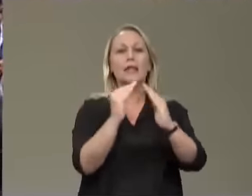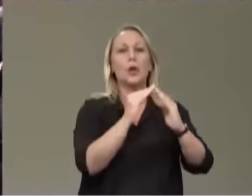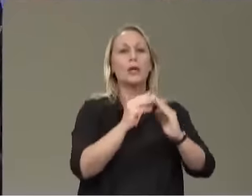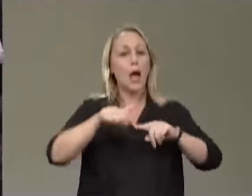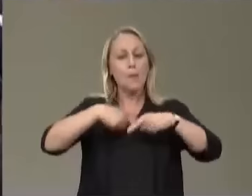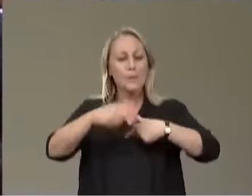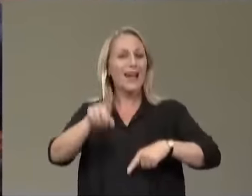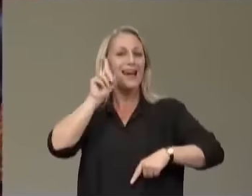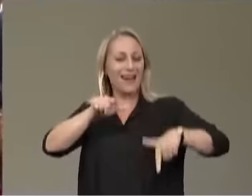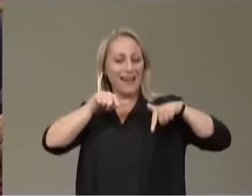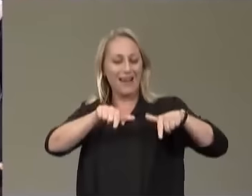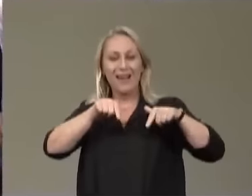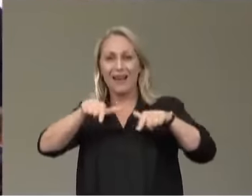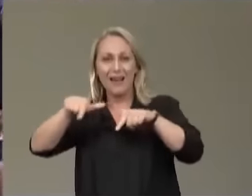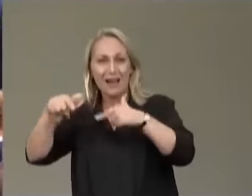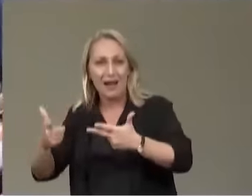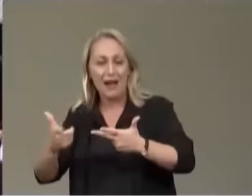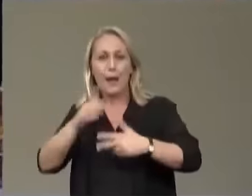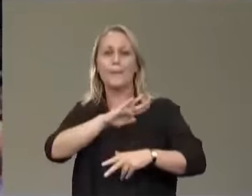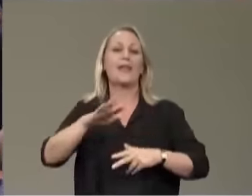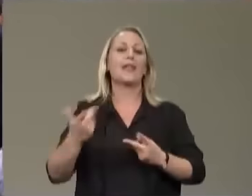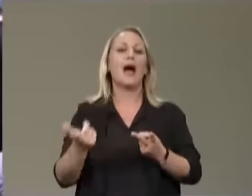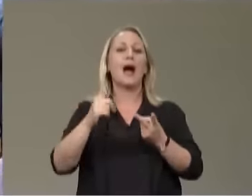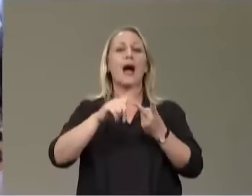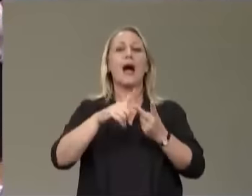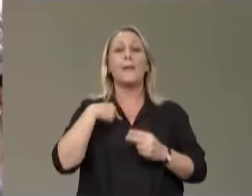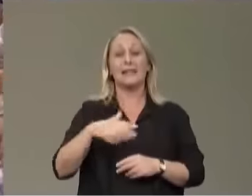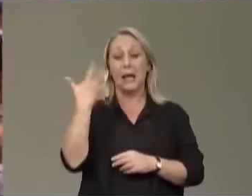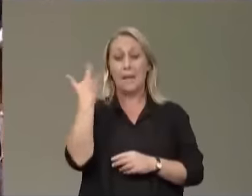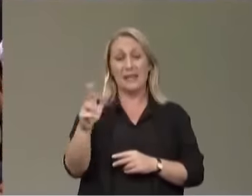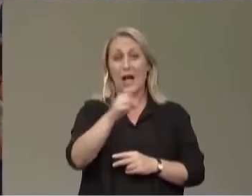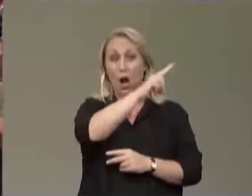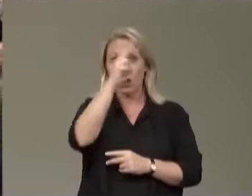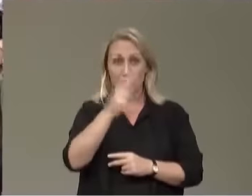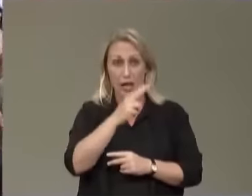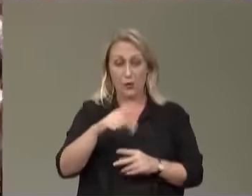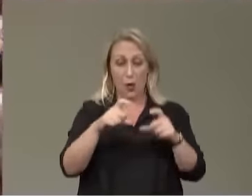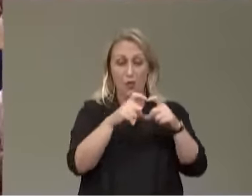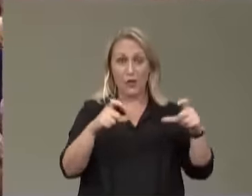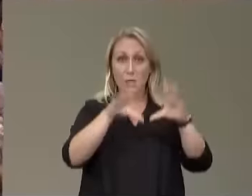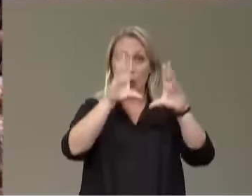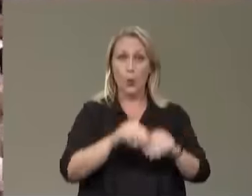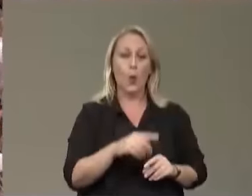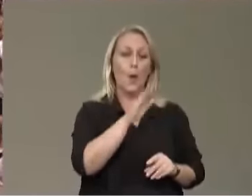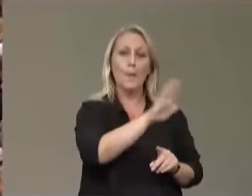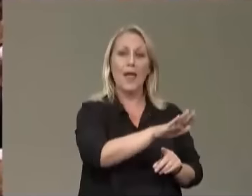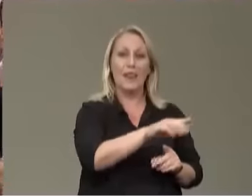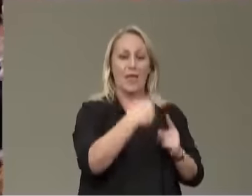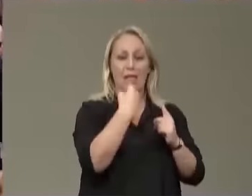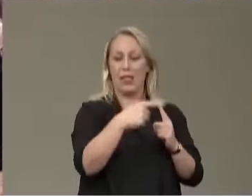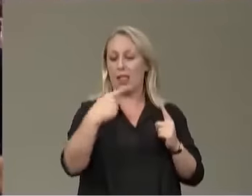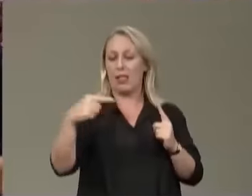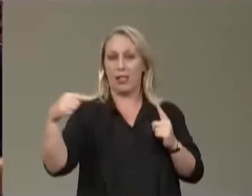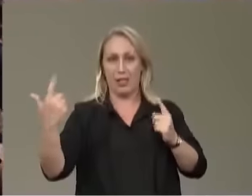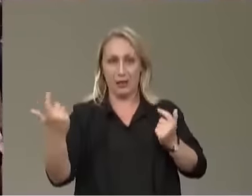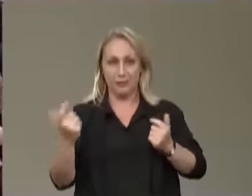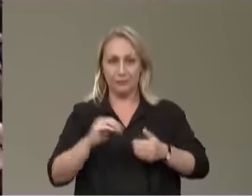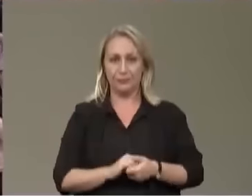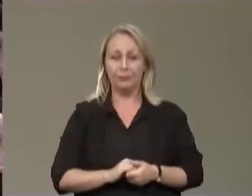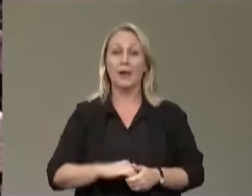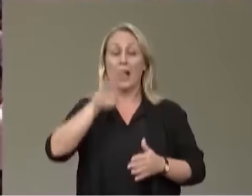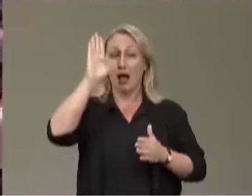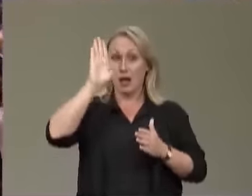με βάουτσες ως 500 ευρώ για κάθε παιδί. Τέλος, μια νέα δέσμη επιχειρεί